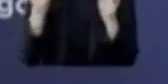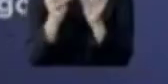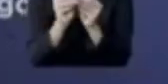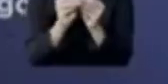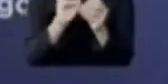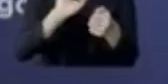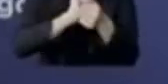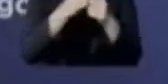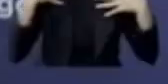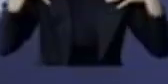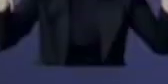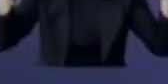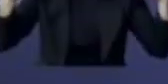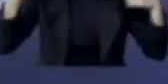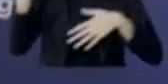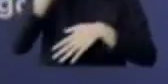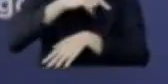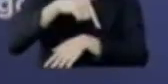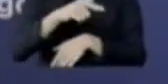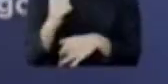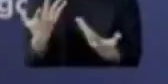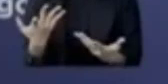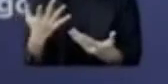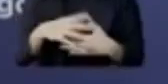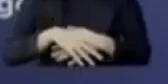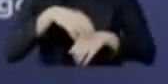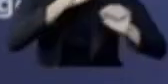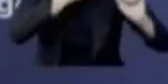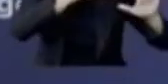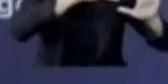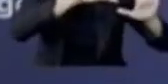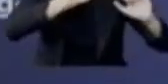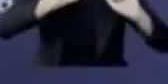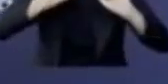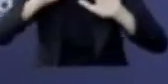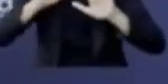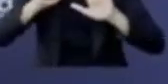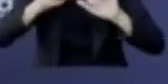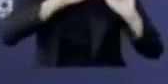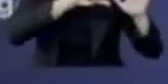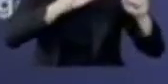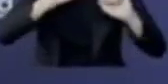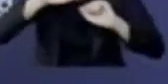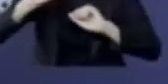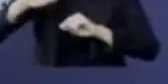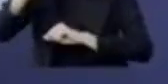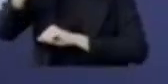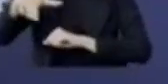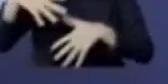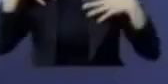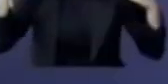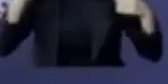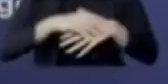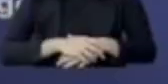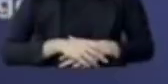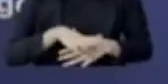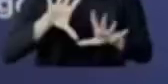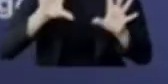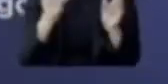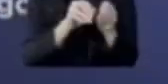sembuh yang kita dapatkan hari ini adalah 755 orang, sehingga totalnya menjadi